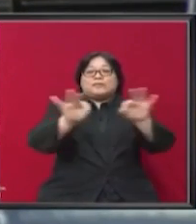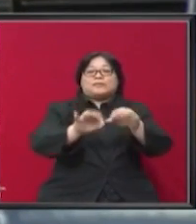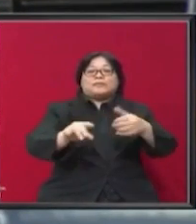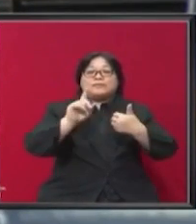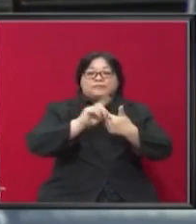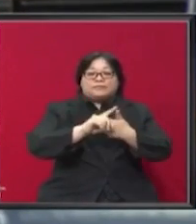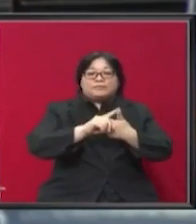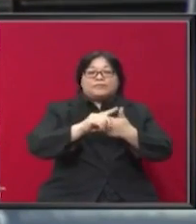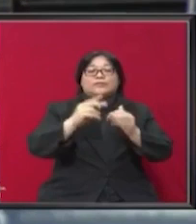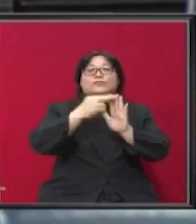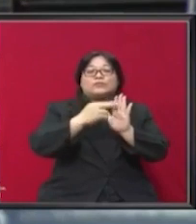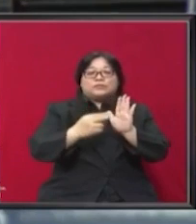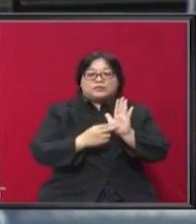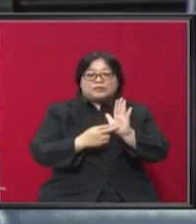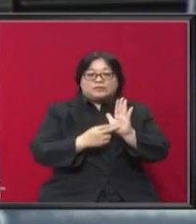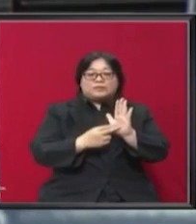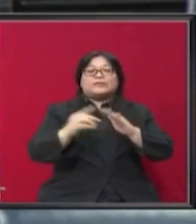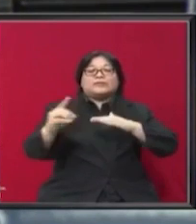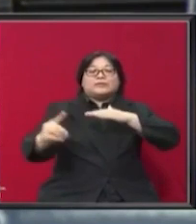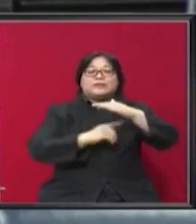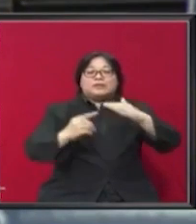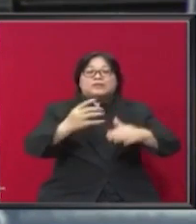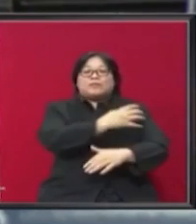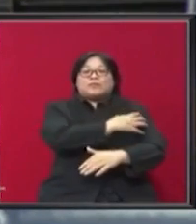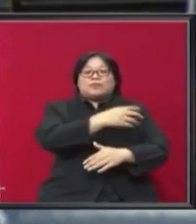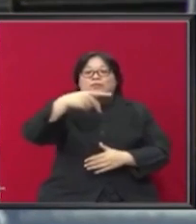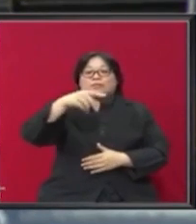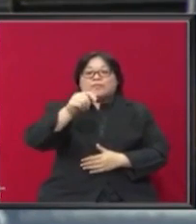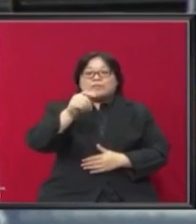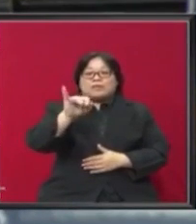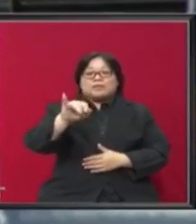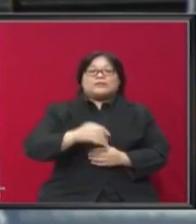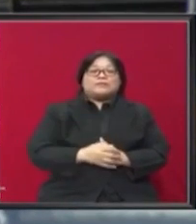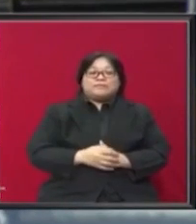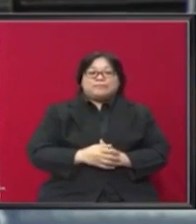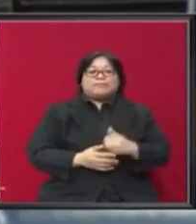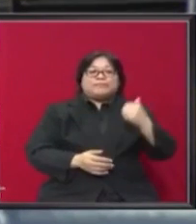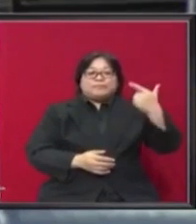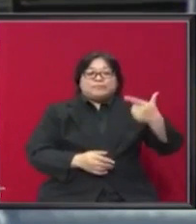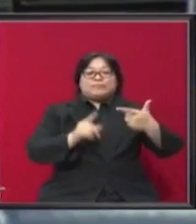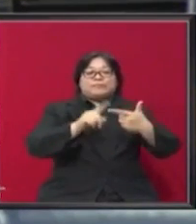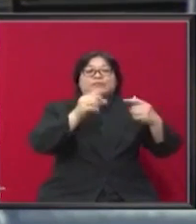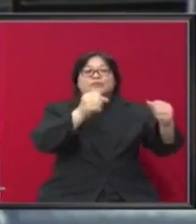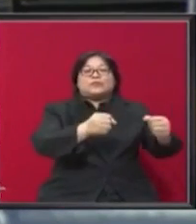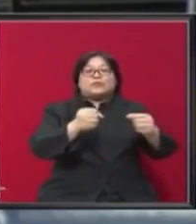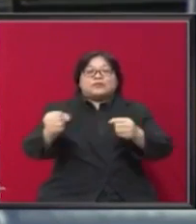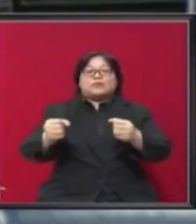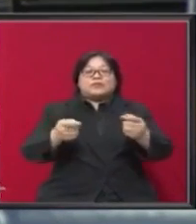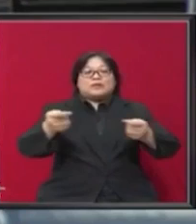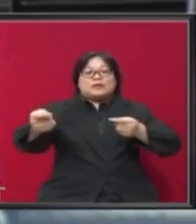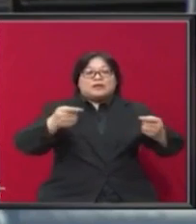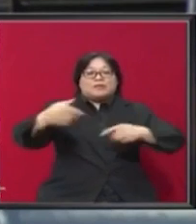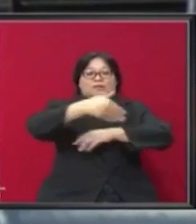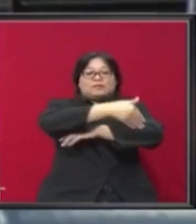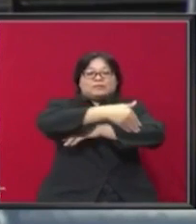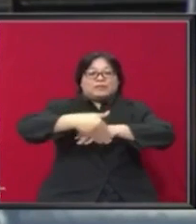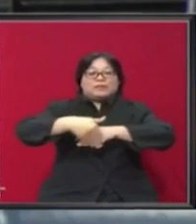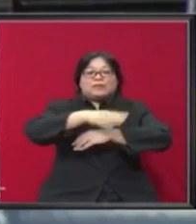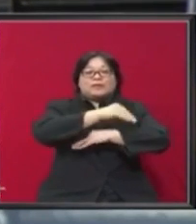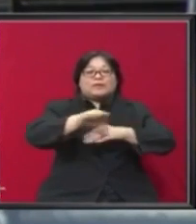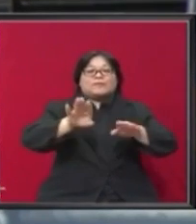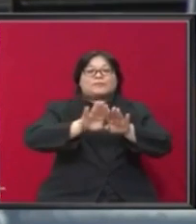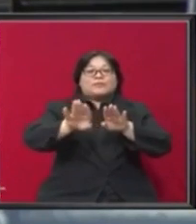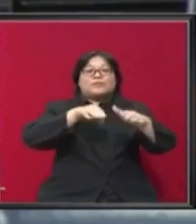pertama strategi perundangan dan dasar pengepasan Pati ee yang kedua strategi kawalan sepadan dan